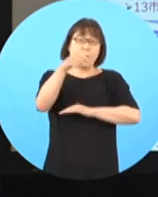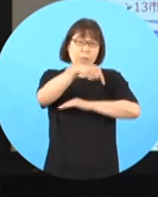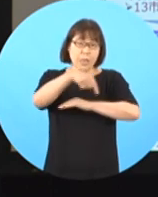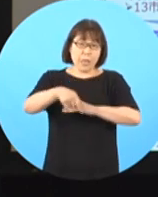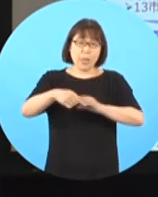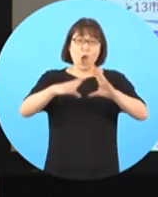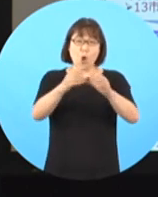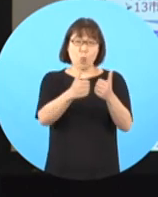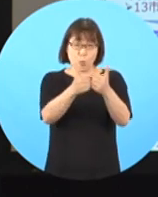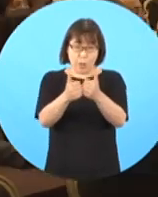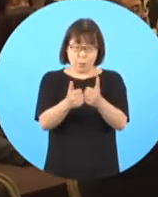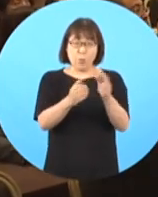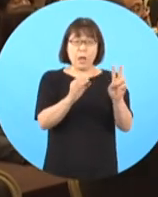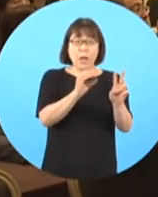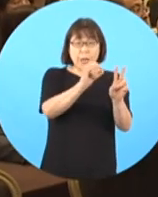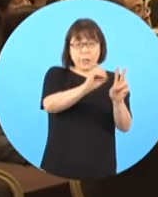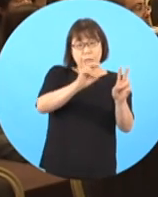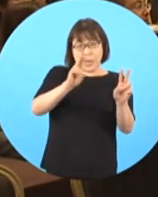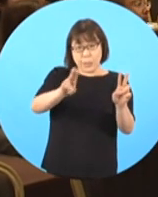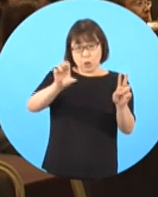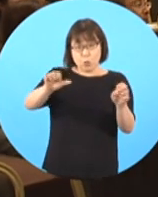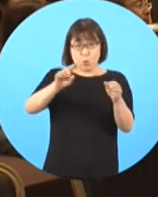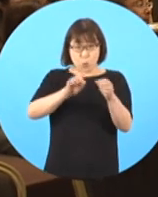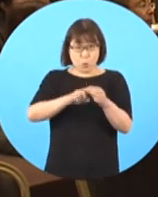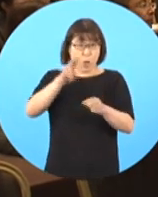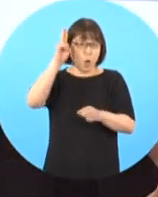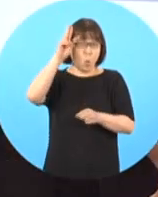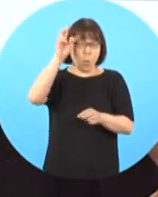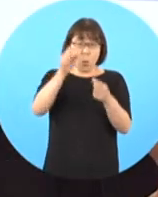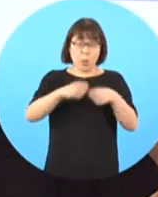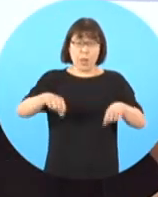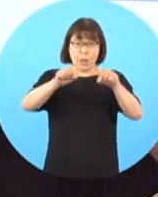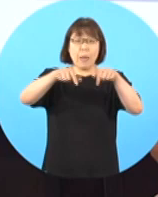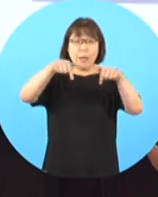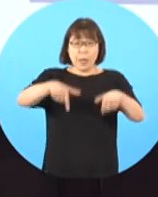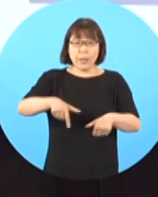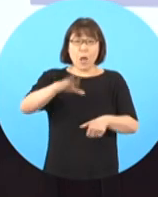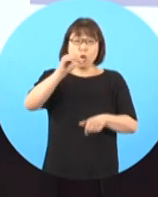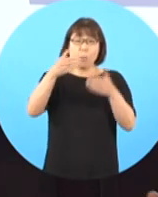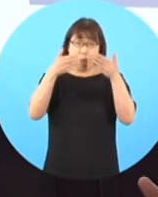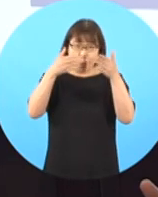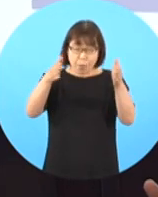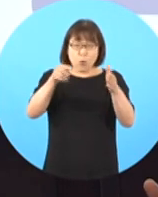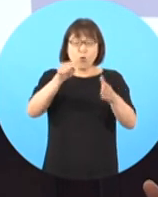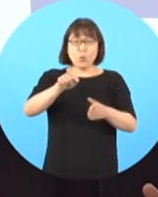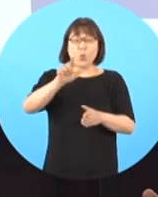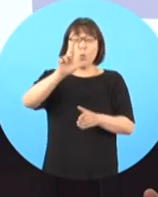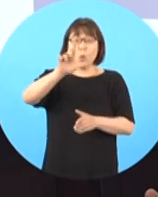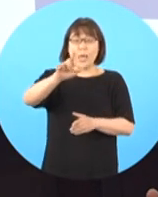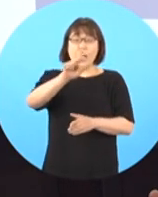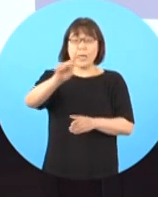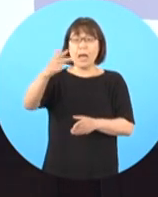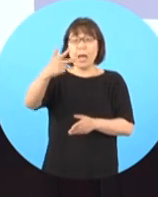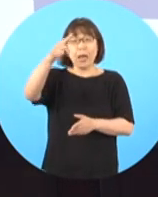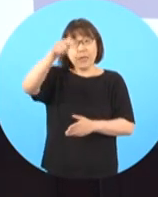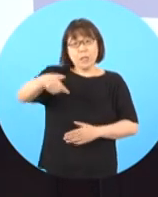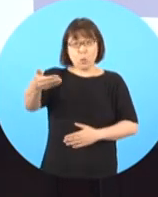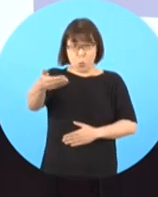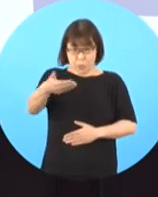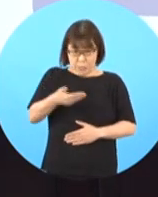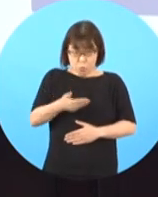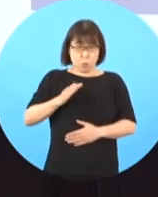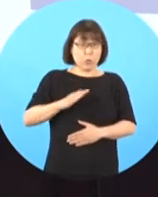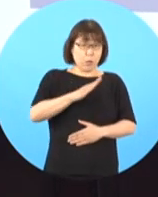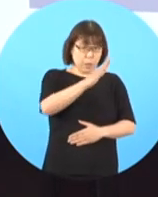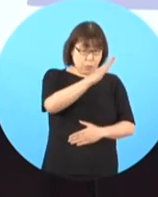に2025年は大阪・関西万博、そのレガシーを面々と引き継ぎ、そして発展をさせ